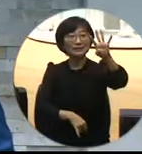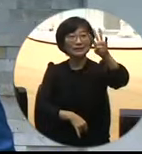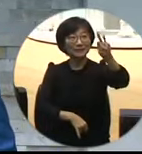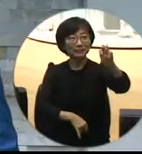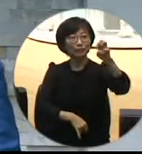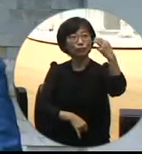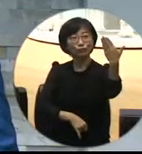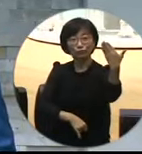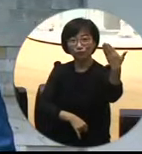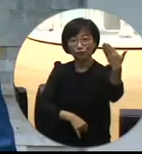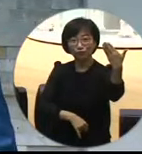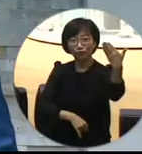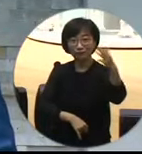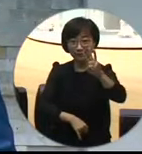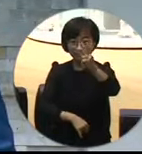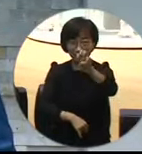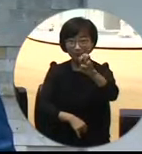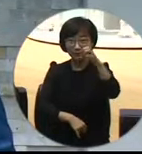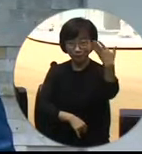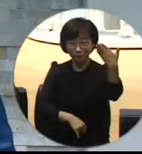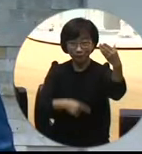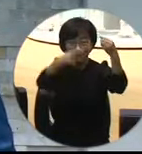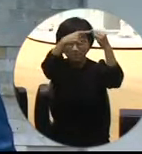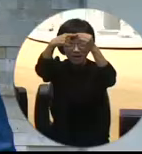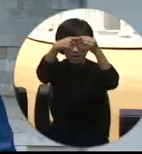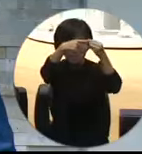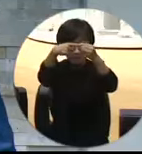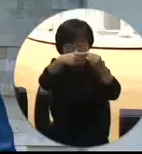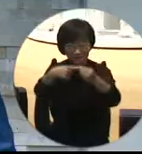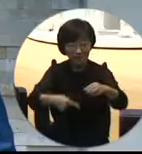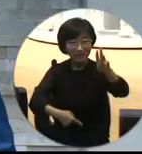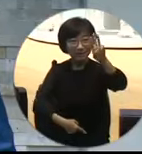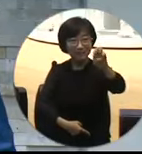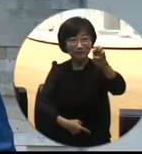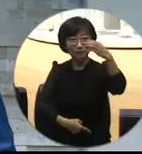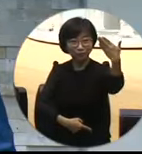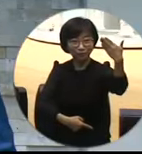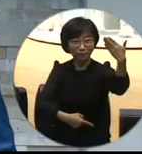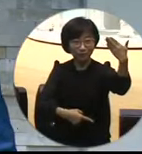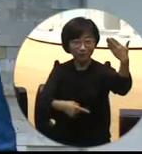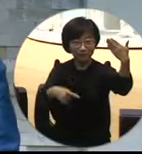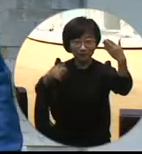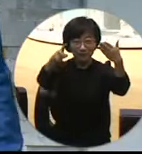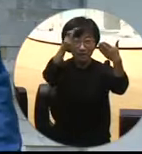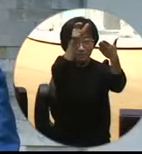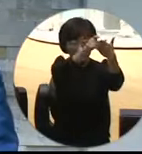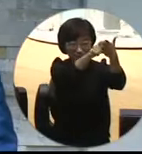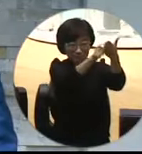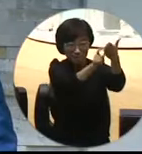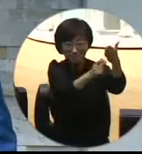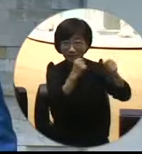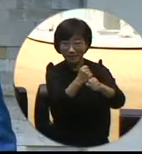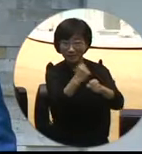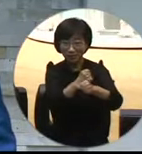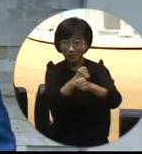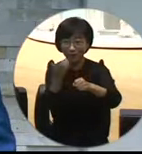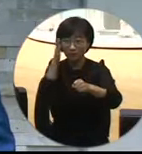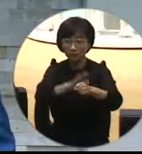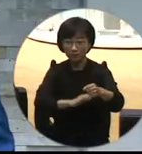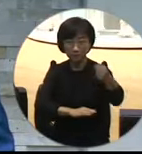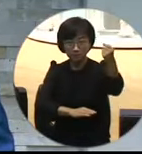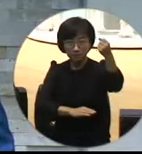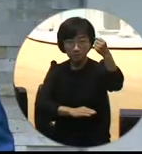그랬기 때문에 어떻게 지킬 것이냐? 39가지 규례를 만들어 가지고 그 규례 안에 세칙